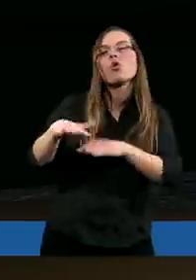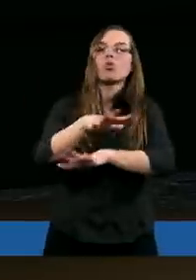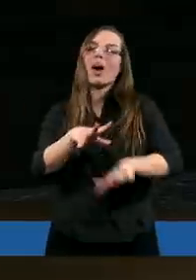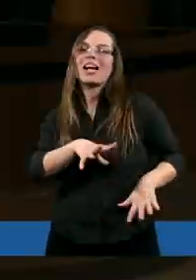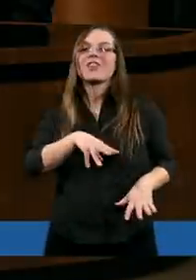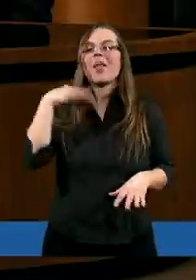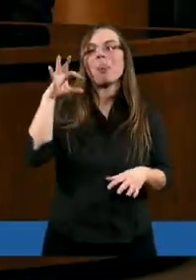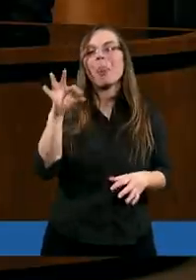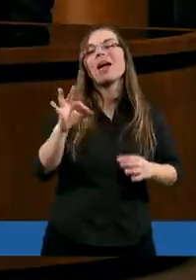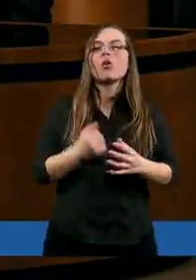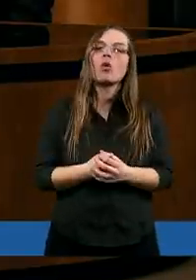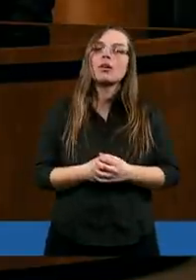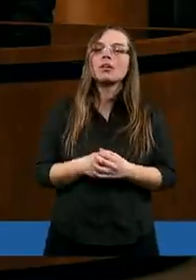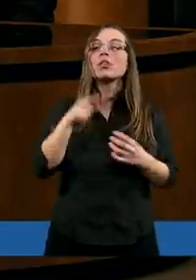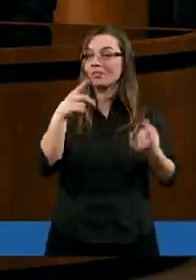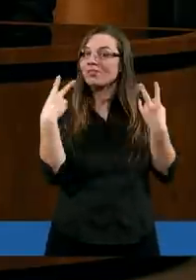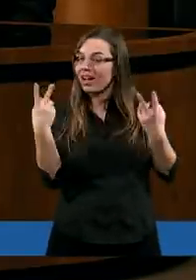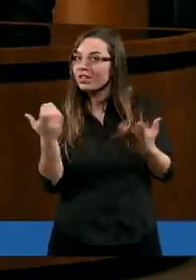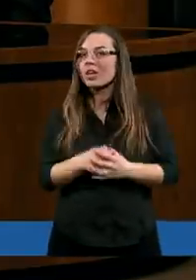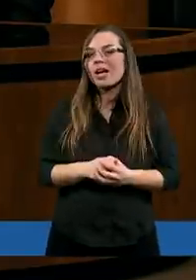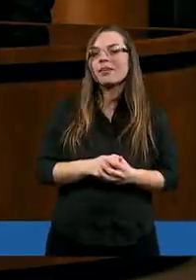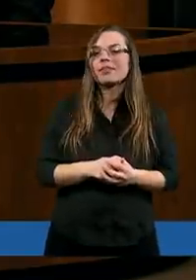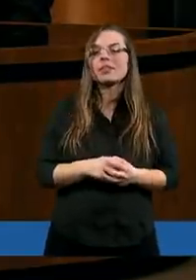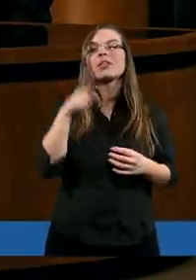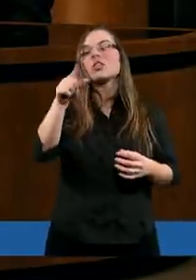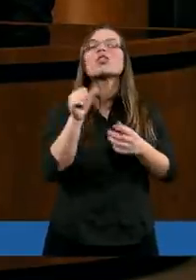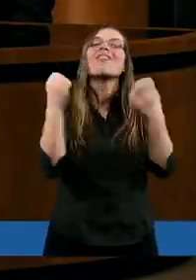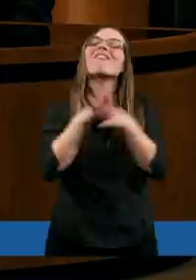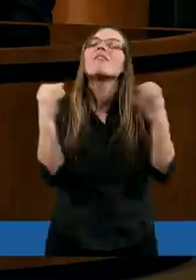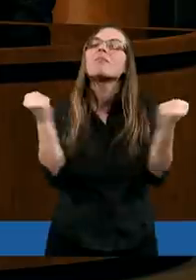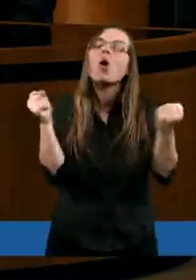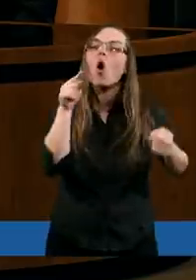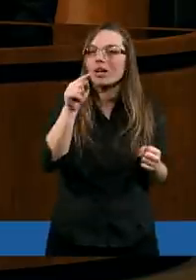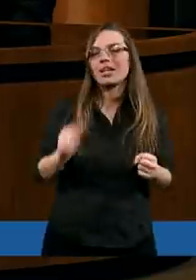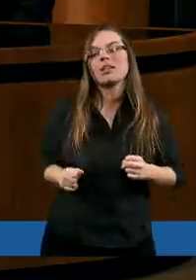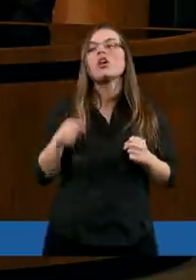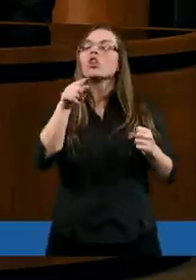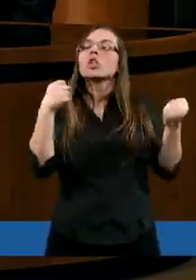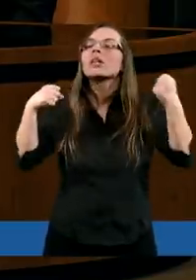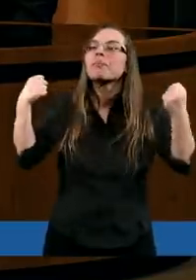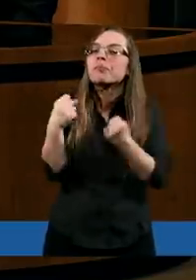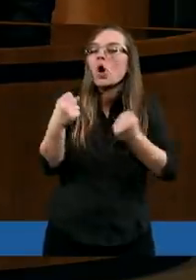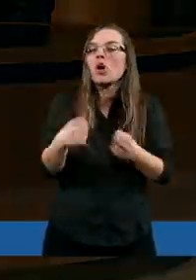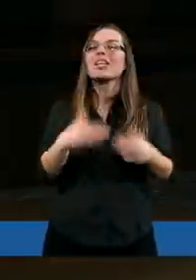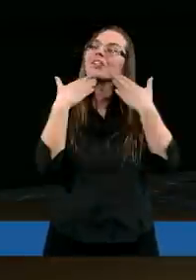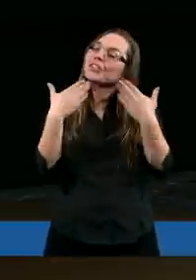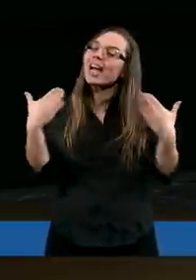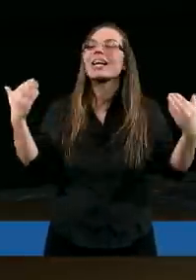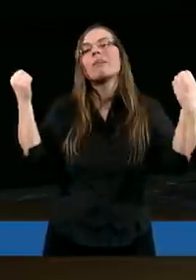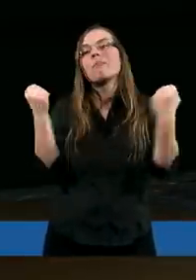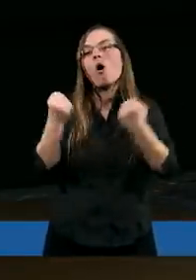Świętego. Wyraźne? To jest Jego moc. przez moc, czyli dzięki